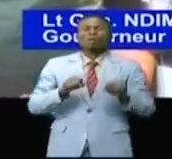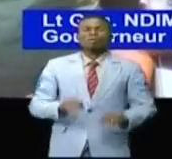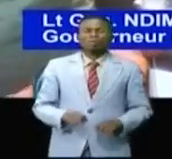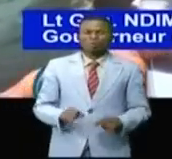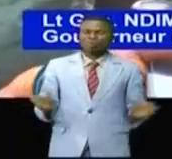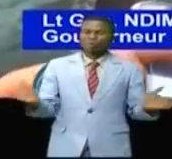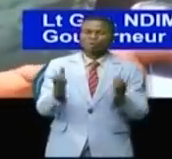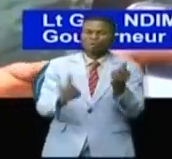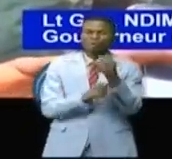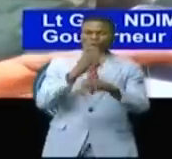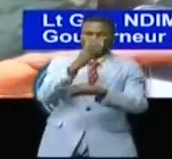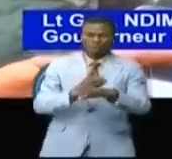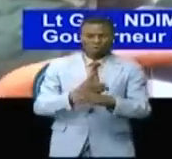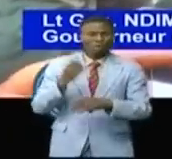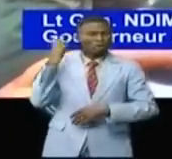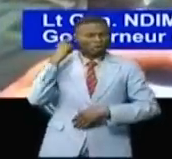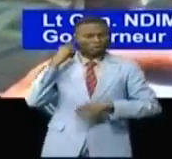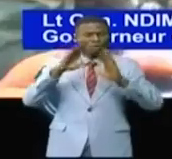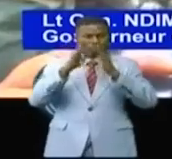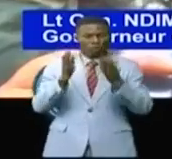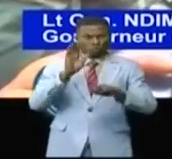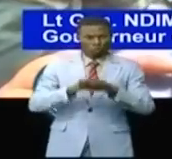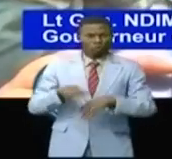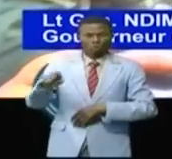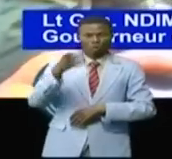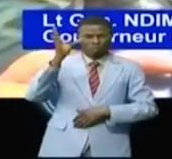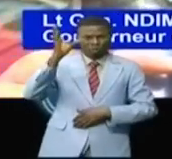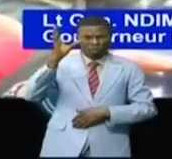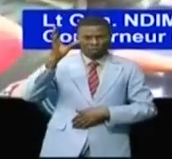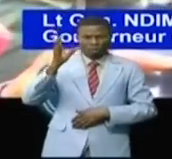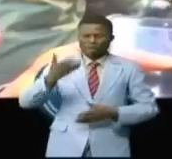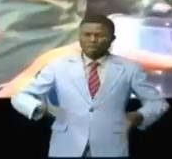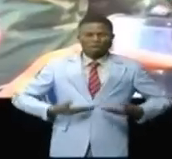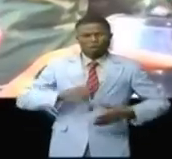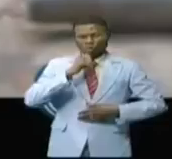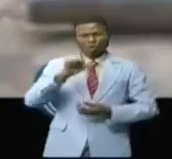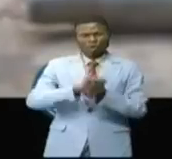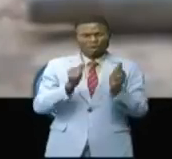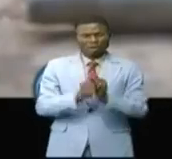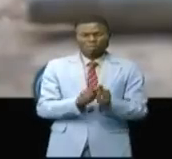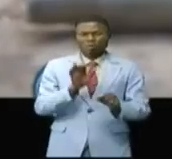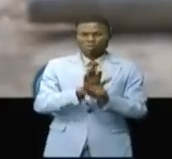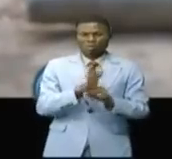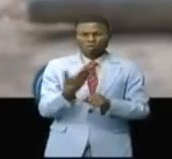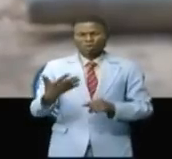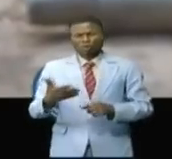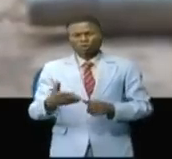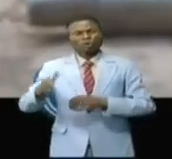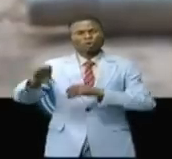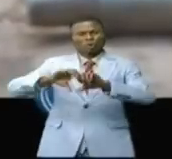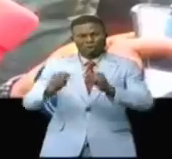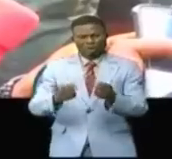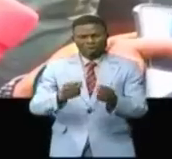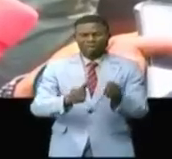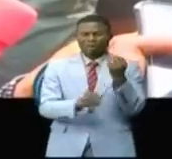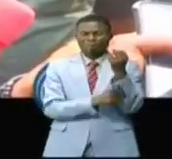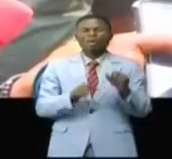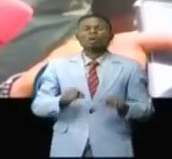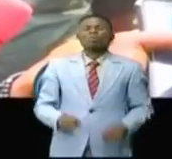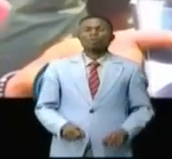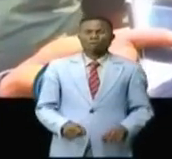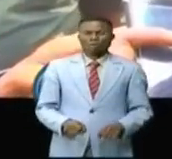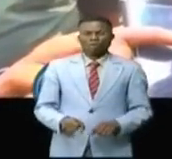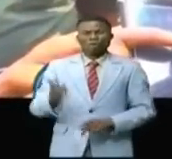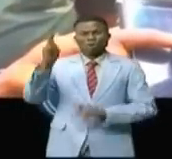près tout ce qui s'est passé ici à bouter mots nous avons déploré de dégâts importants à matéri en vies humaines et ce soit parmi